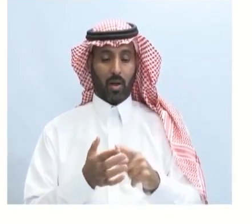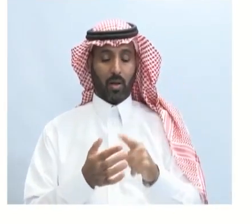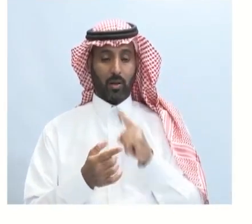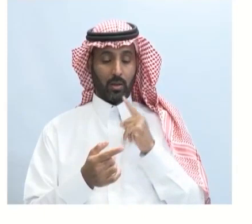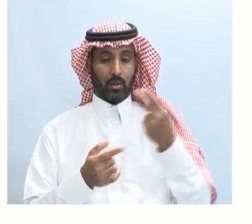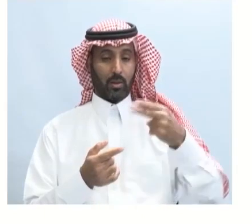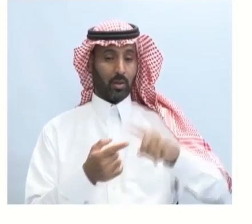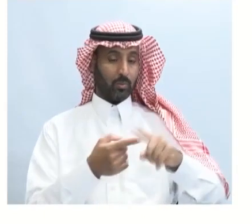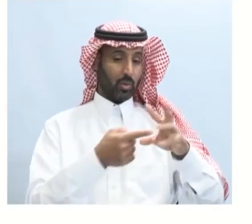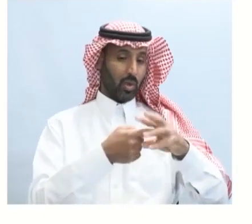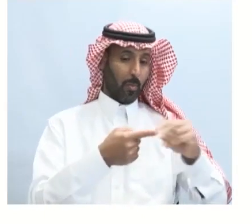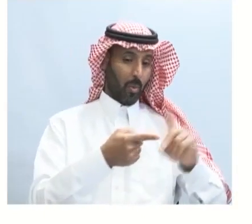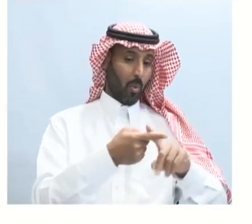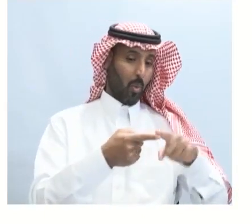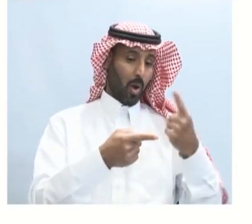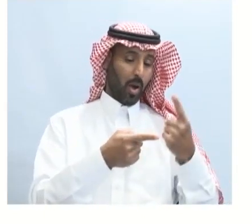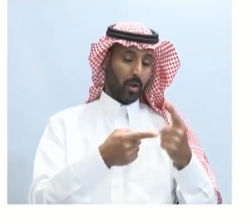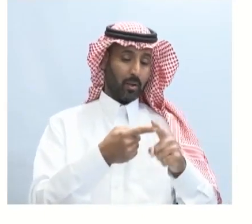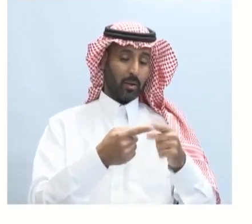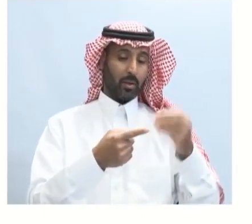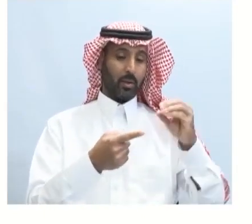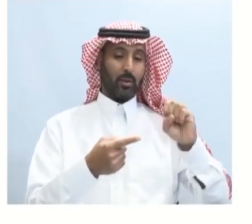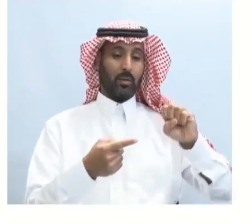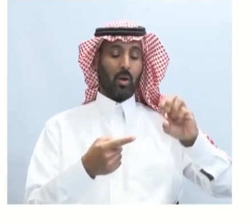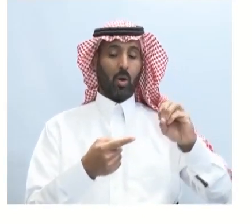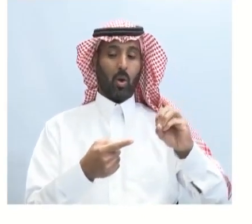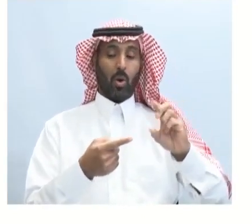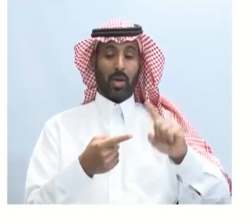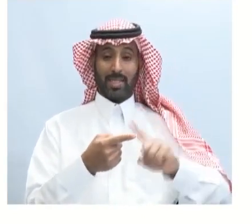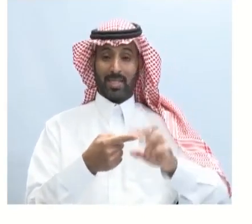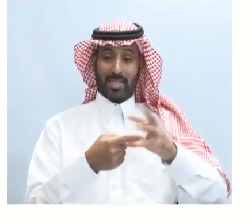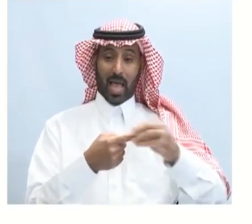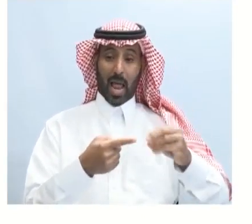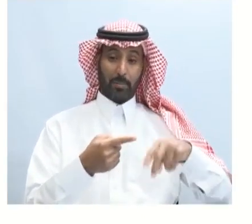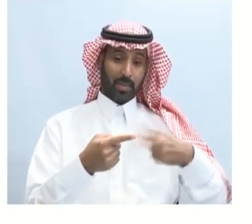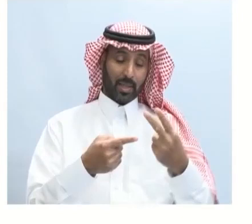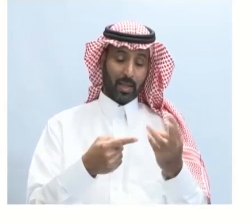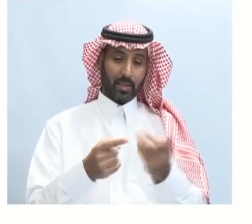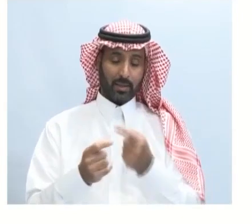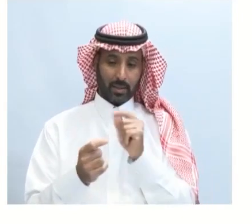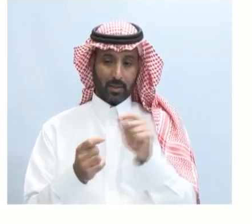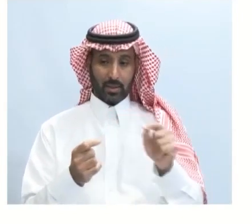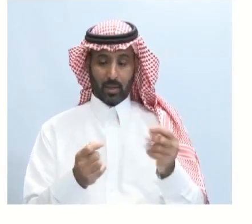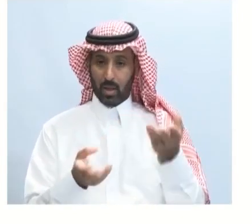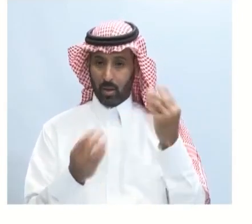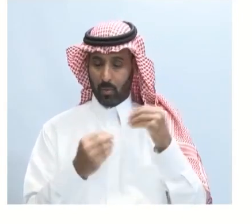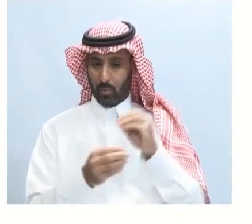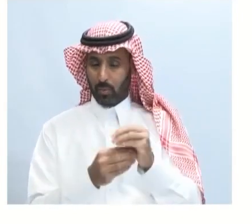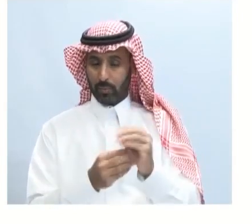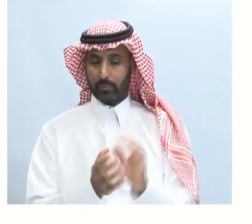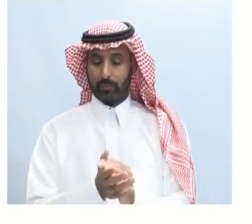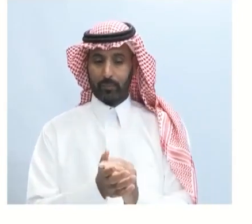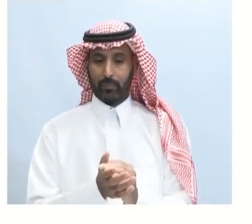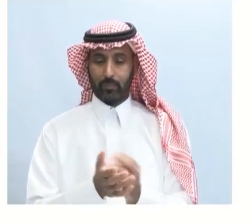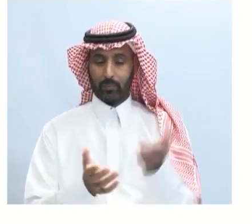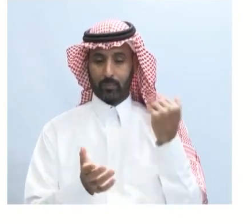يوجد ل الذرتين والكبريتات هو سالب اثين فاصبحت المحصله صفر اذا الصيغه هنا لنسترجع معلوماتنا في الدروس الماضيه